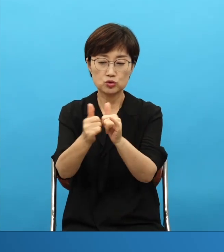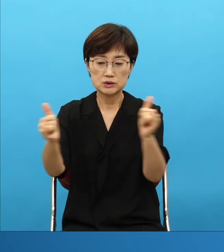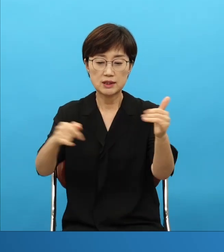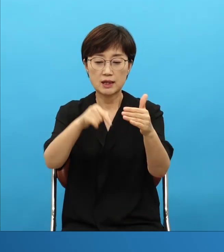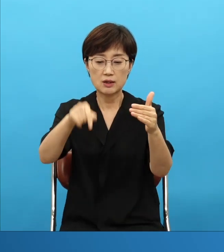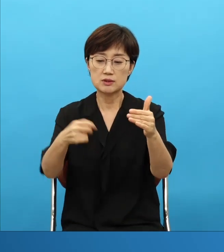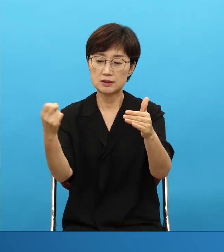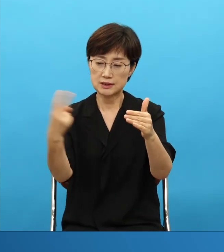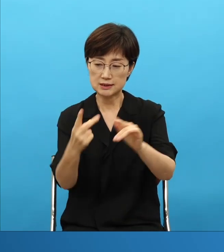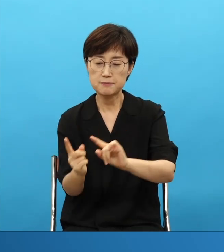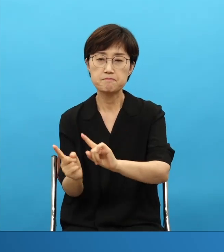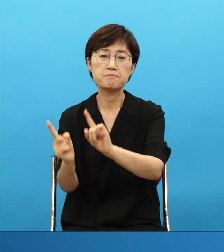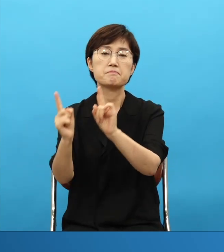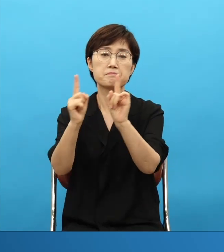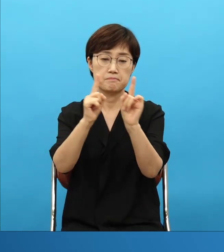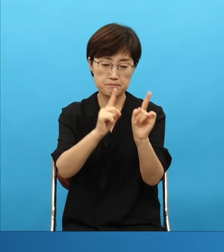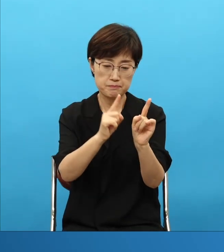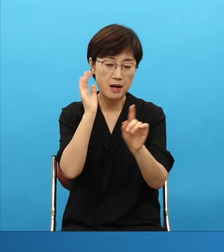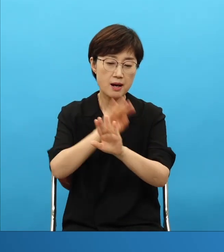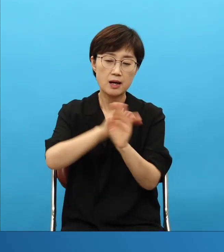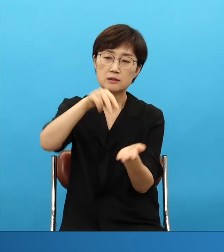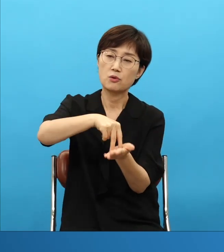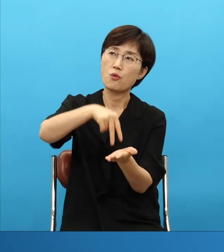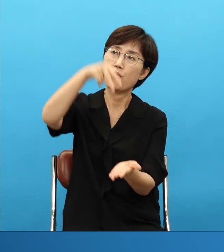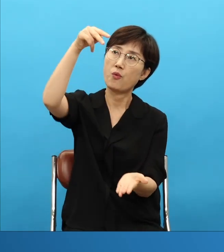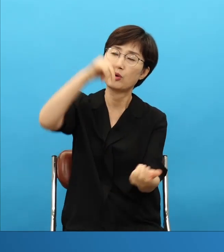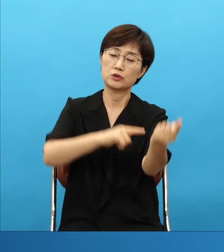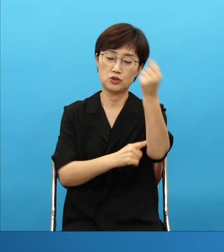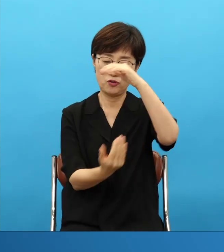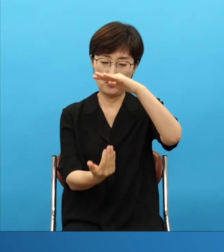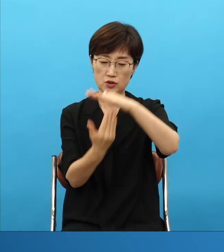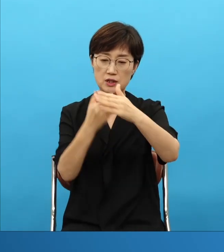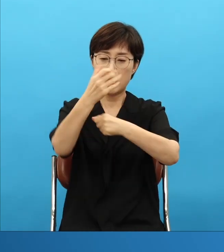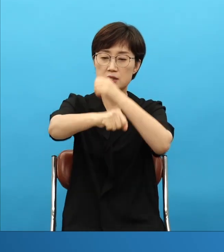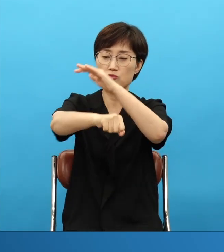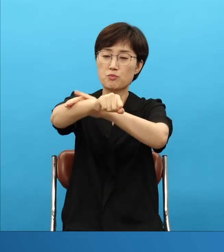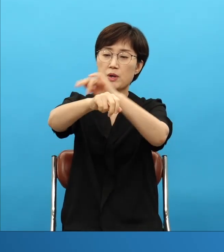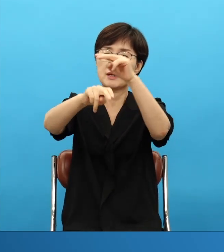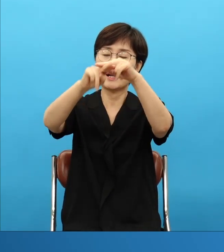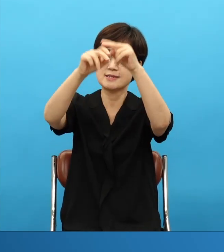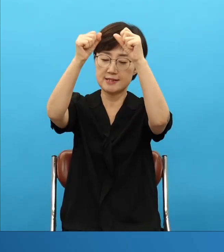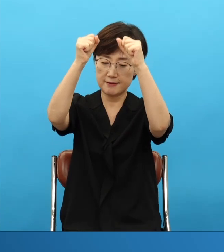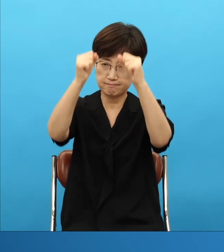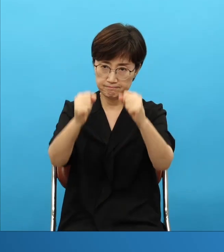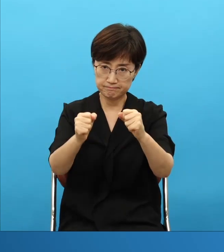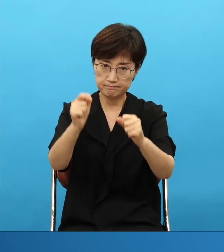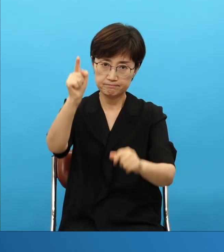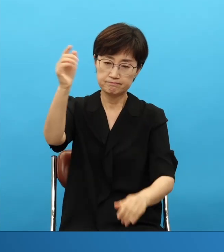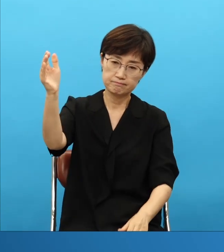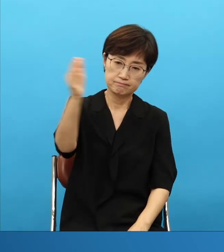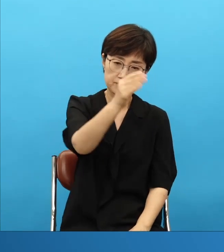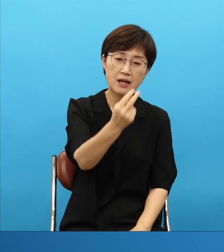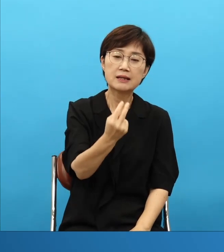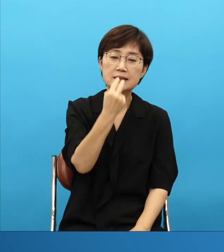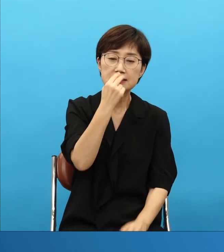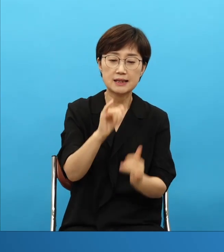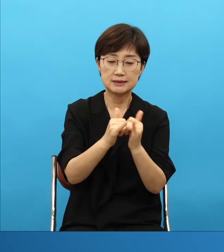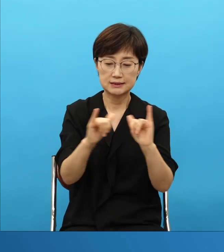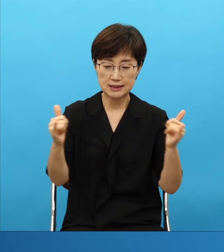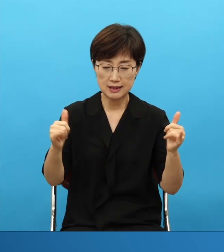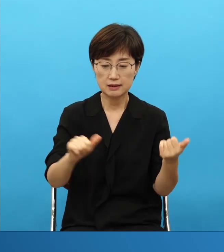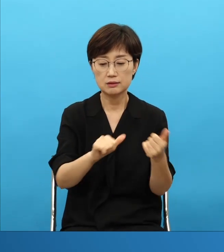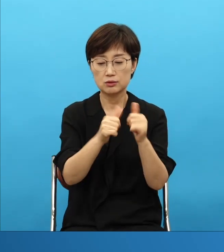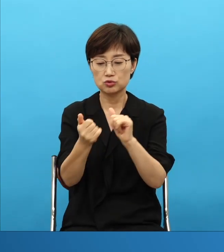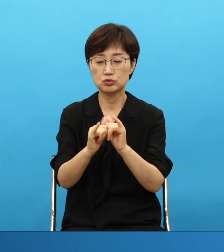죽은 자 가운데서 다시 살아나시며 하늘에 오르사 전능하신 하나님 우편에 앉아 계시다가